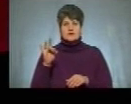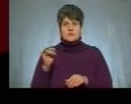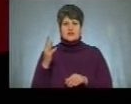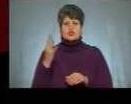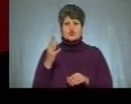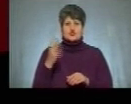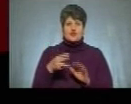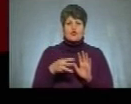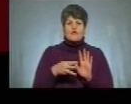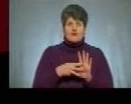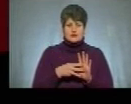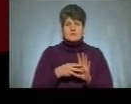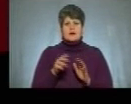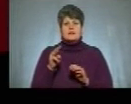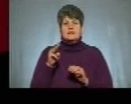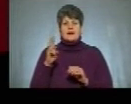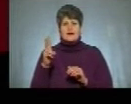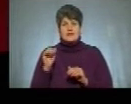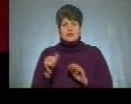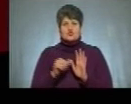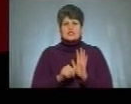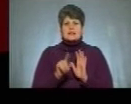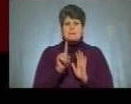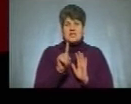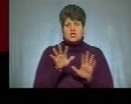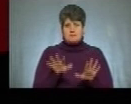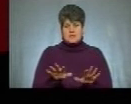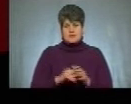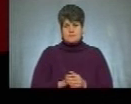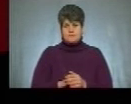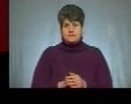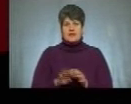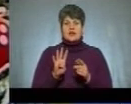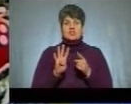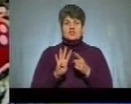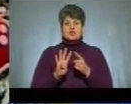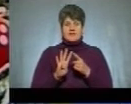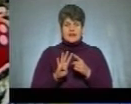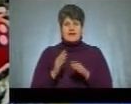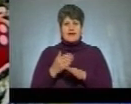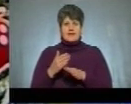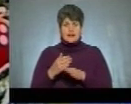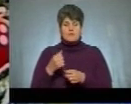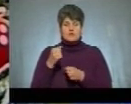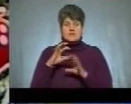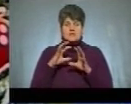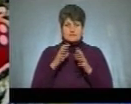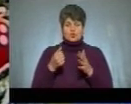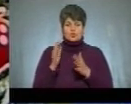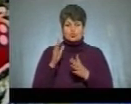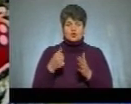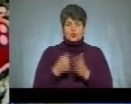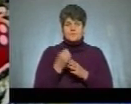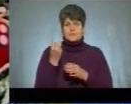48-му, Руслан Ткаленко посів 61-е місце. Зазначу, 4-й етап Кубка світу з біатлону триватиме до 13